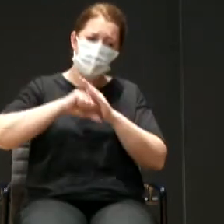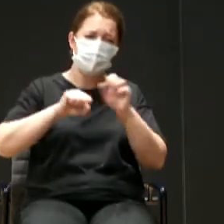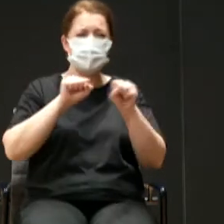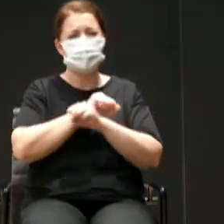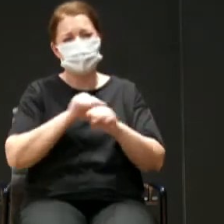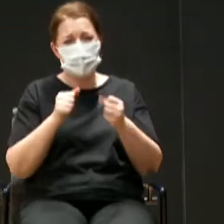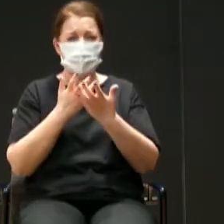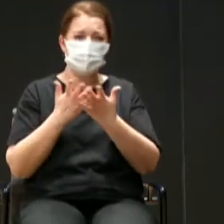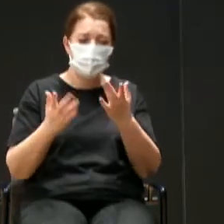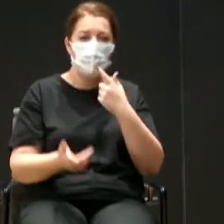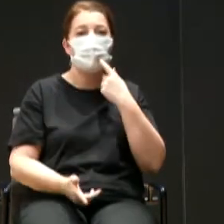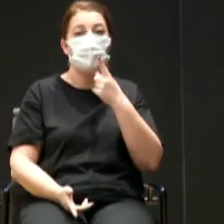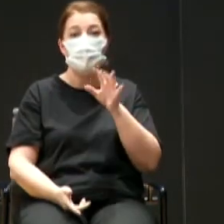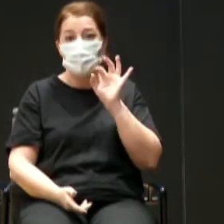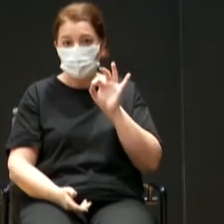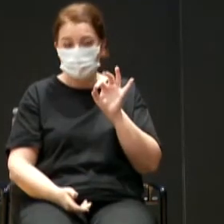böyle oldu derseniz